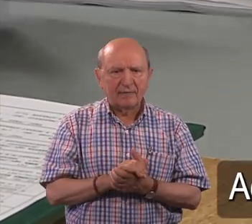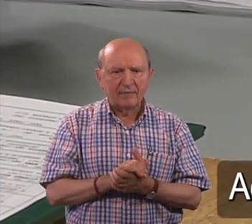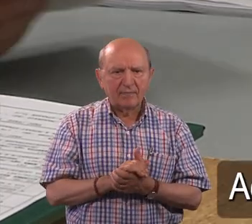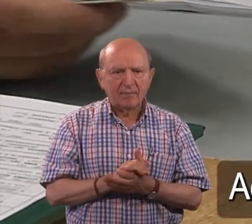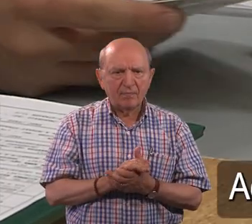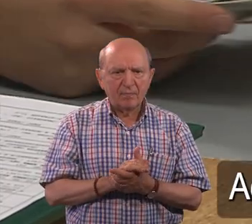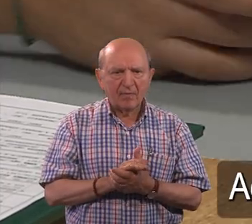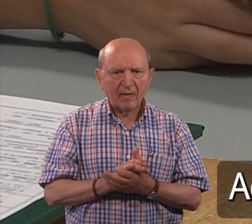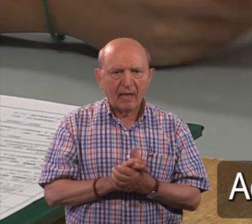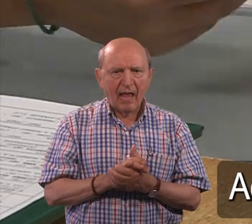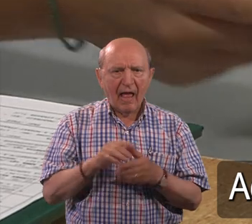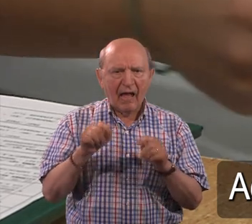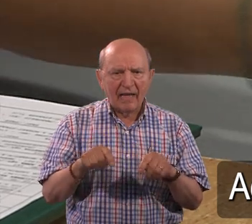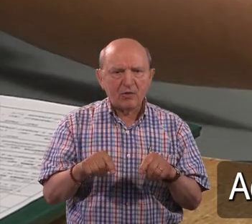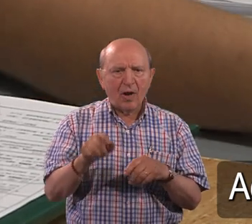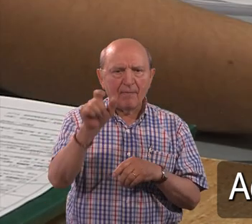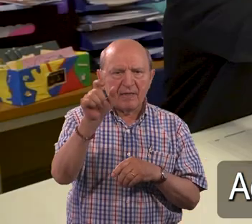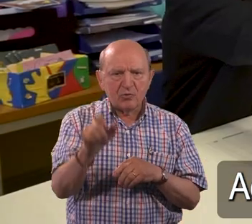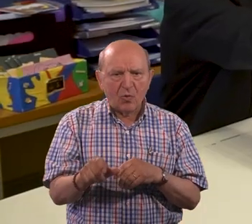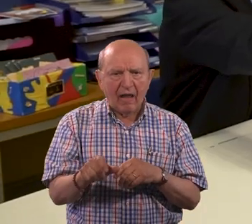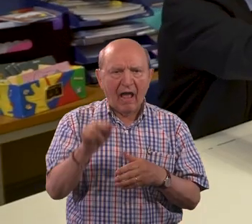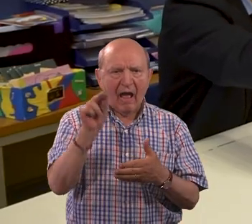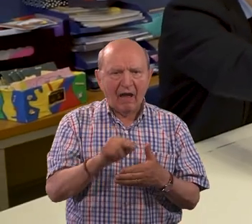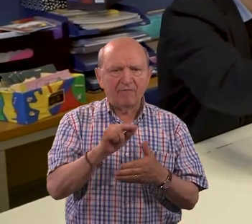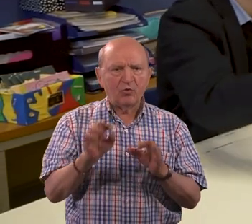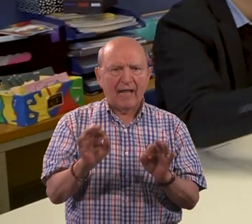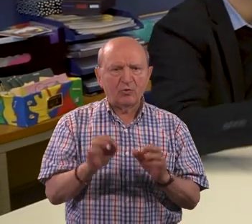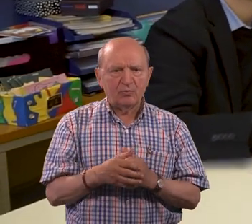adesso il signor Rossi ha votato